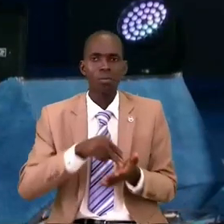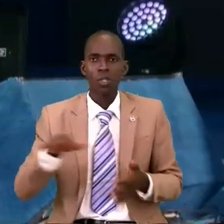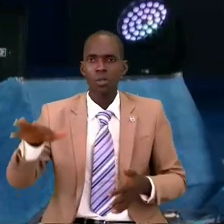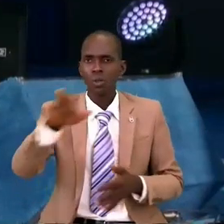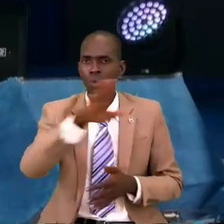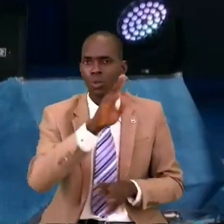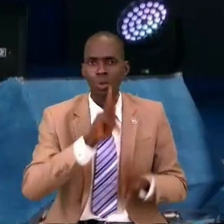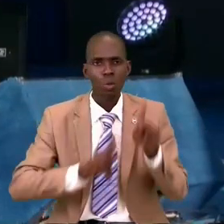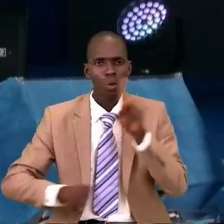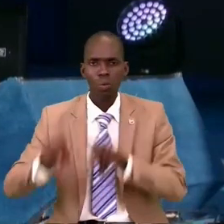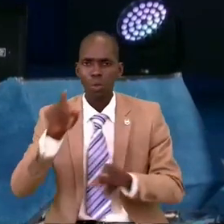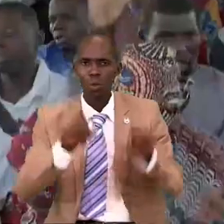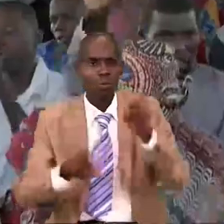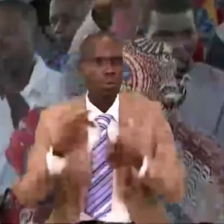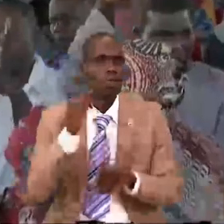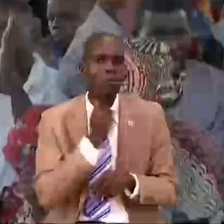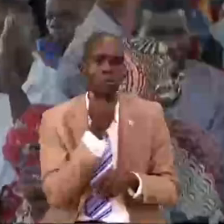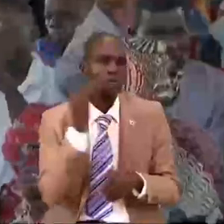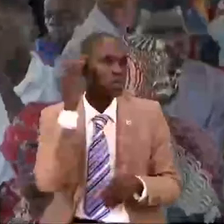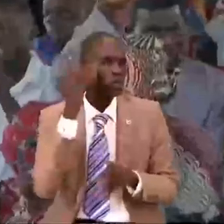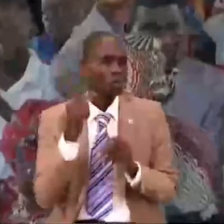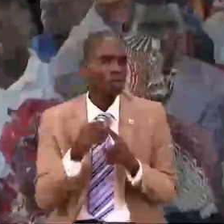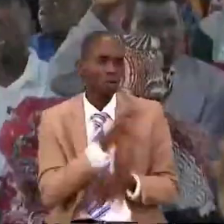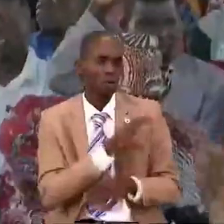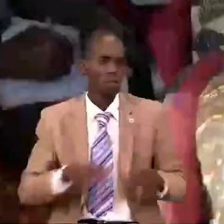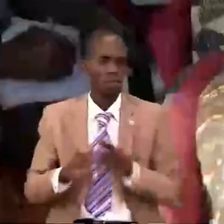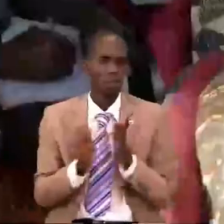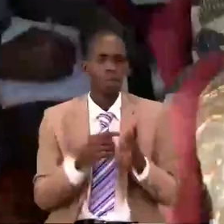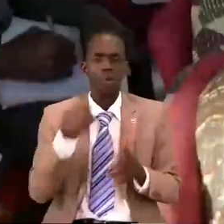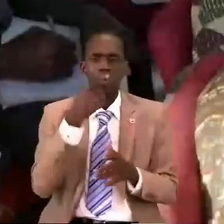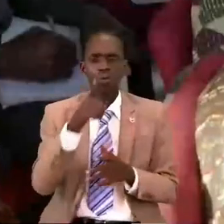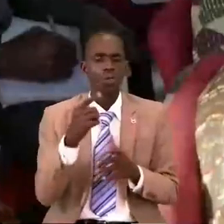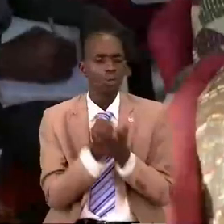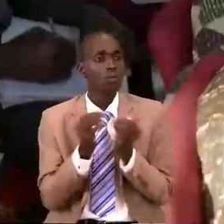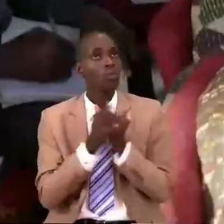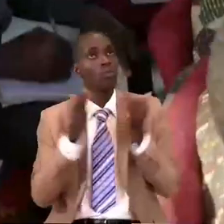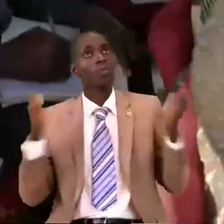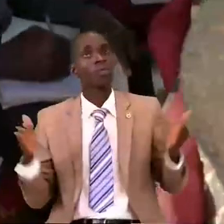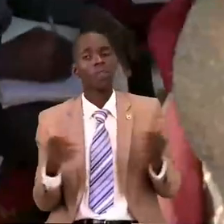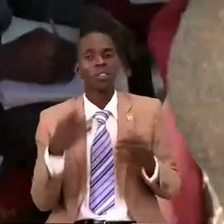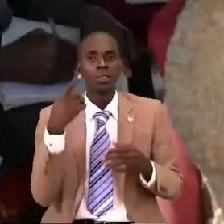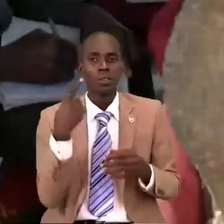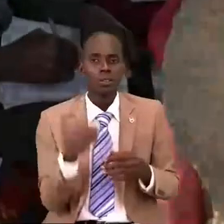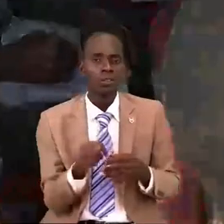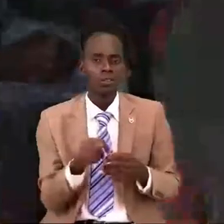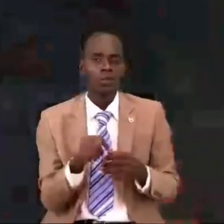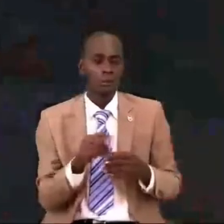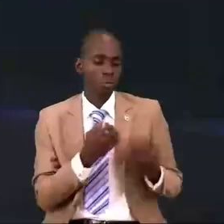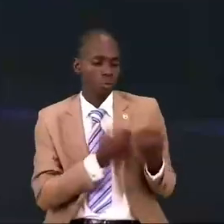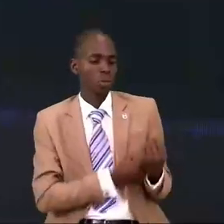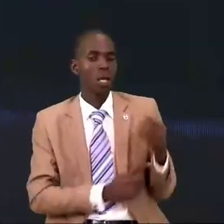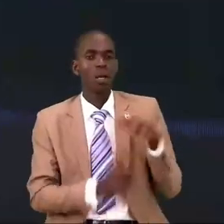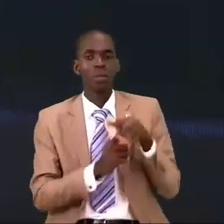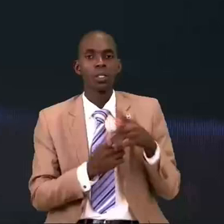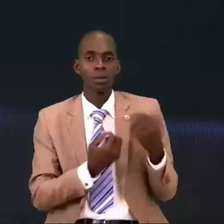crucifié, le courage, l'audace viendra pour toi. Le courage va venir pour toi. Mais ce qu'il faut relever, c'est